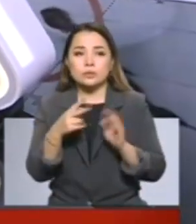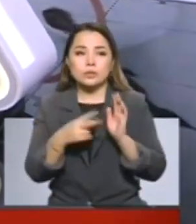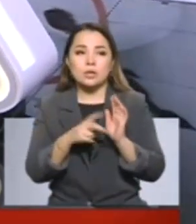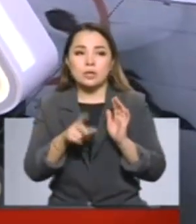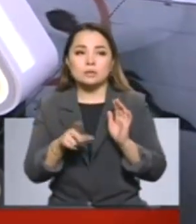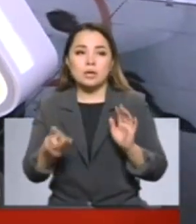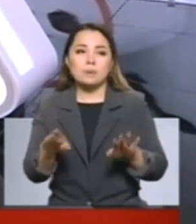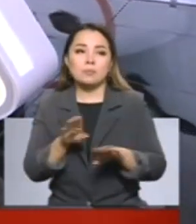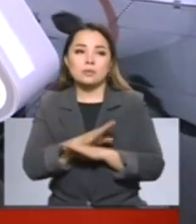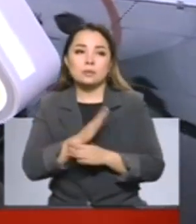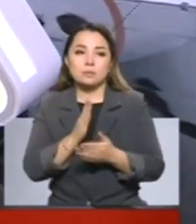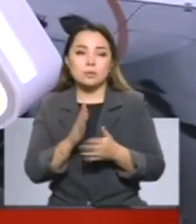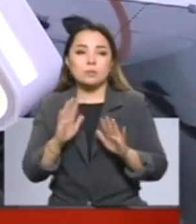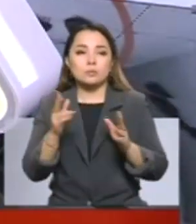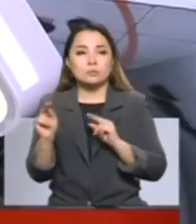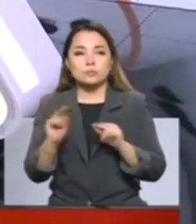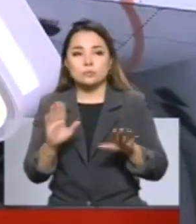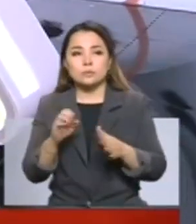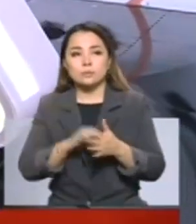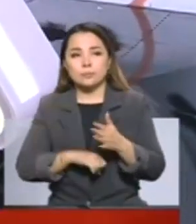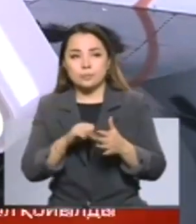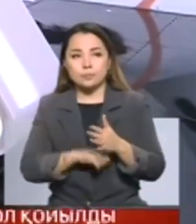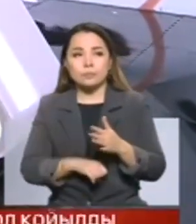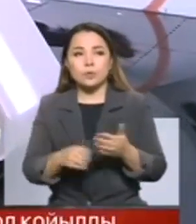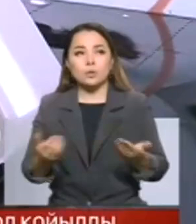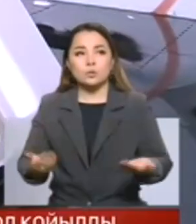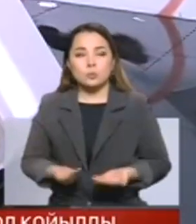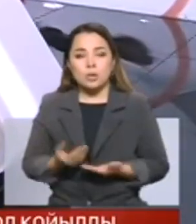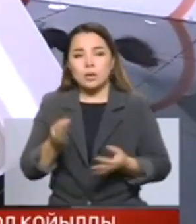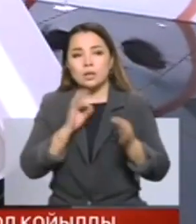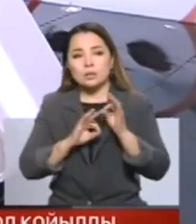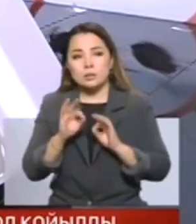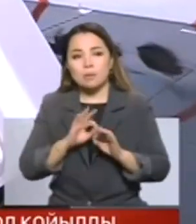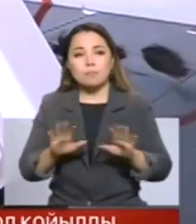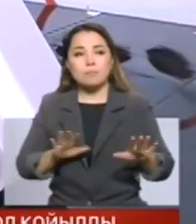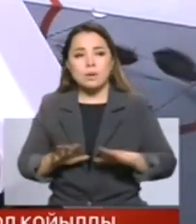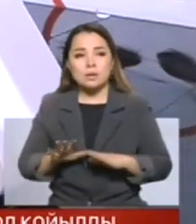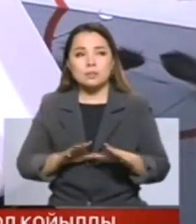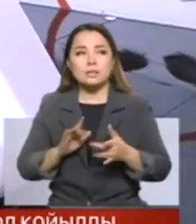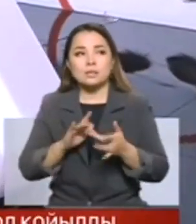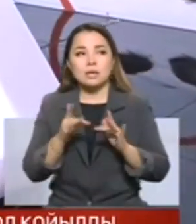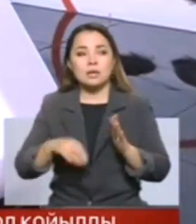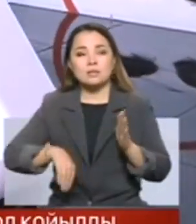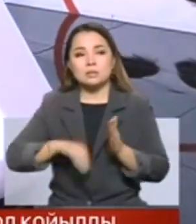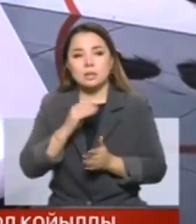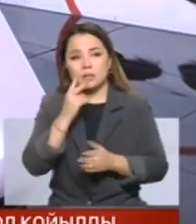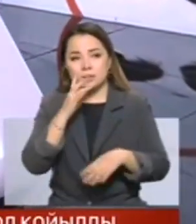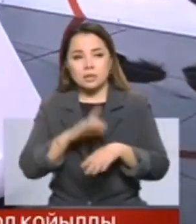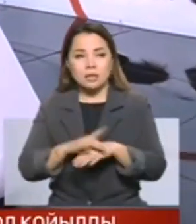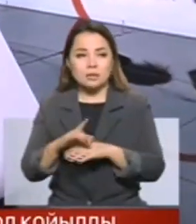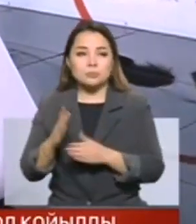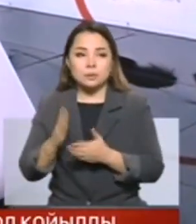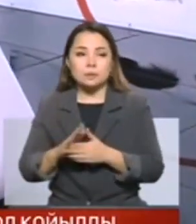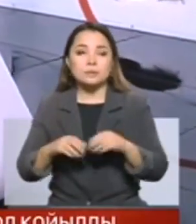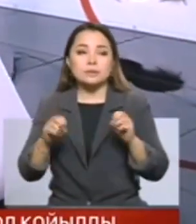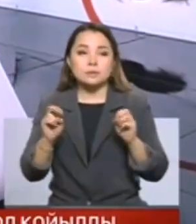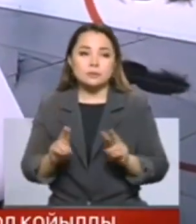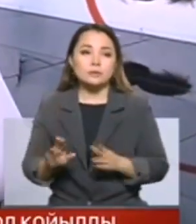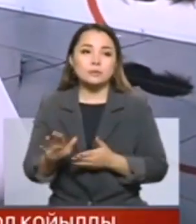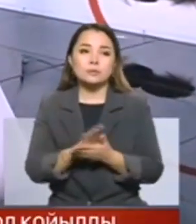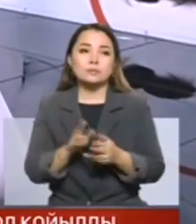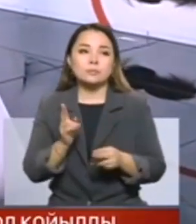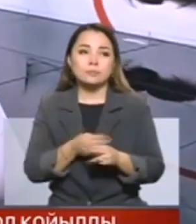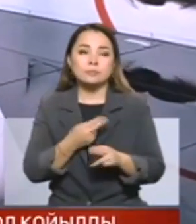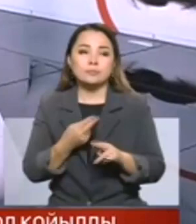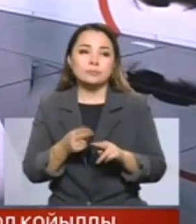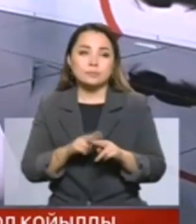адам көз жұмды. Қайғылы оқиғалардың бәрінде де тұрғындар препараттарды базарлар мен сайттардан алған болып шықты. Мамандар еш